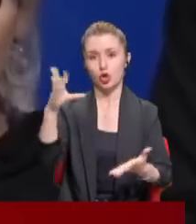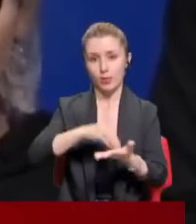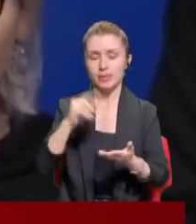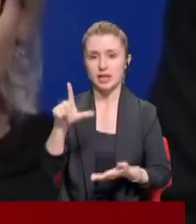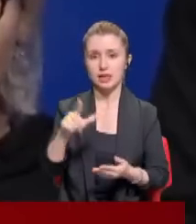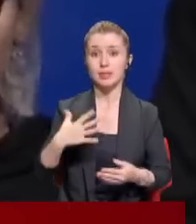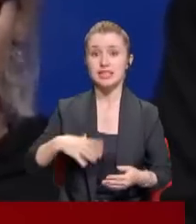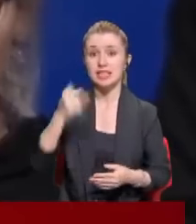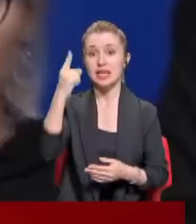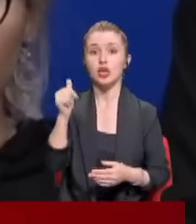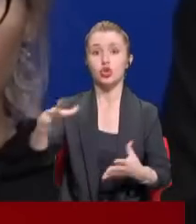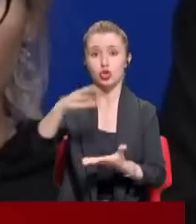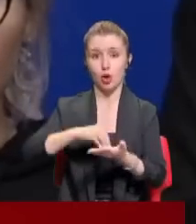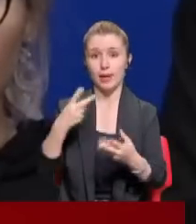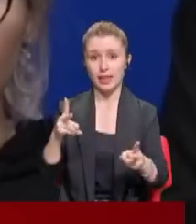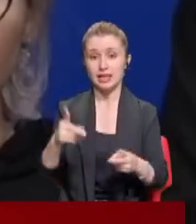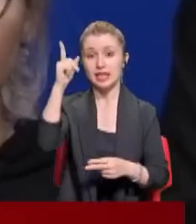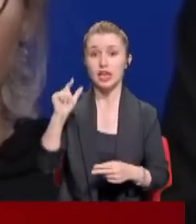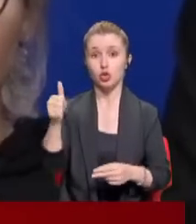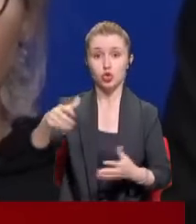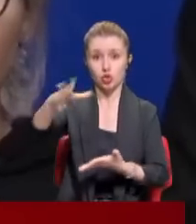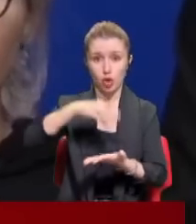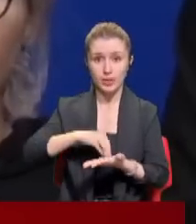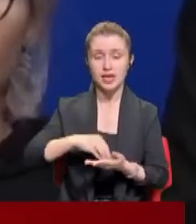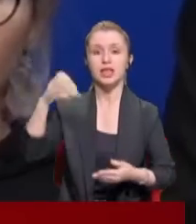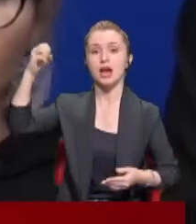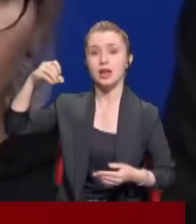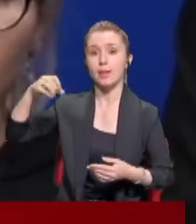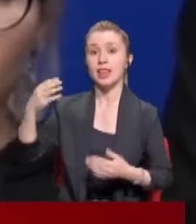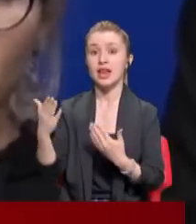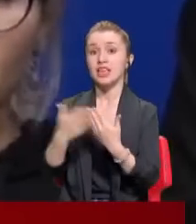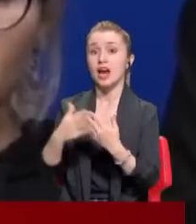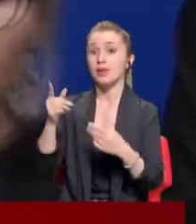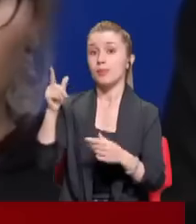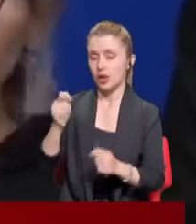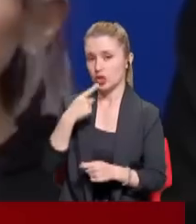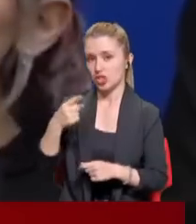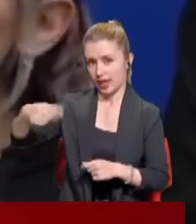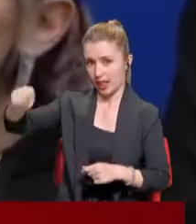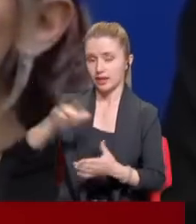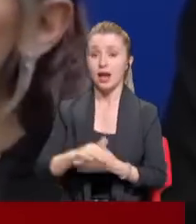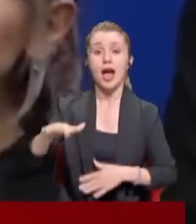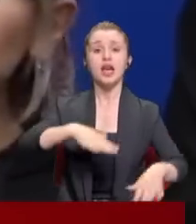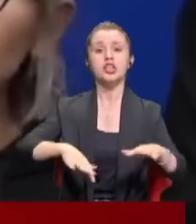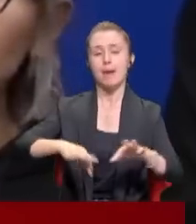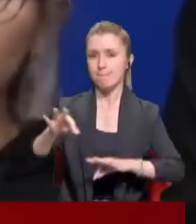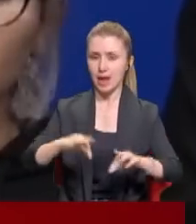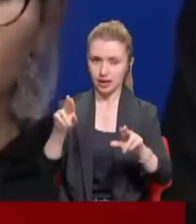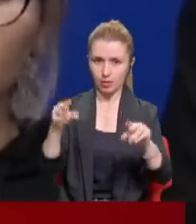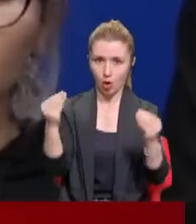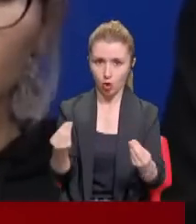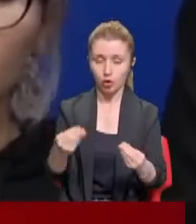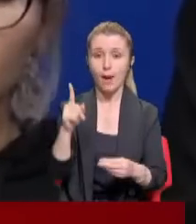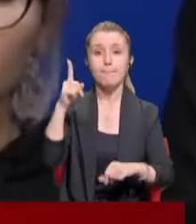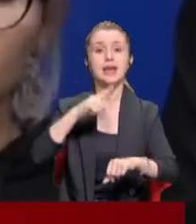İstesek ilk gün toplayabilirdik. İlk gün toplasaydık AKP'liler yardım ediyor diyeceklerdi. Her şey planladığımız gibi oldu.